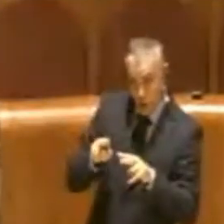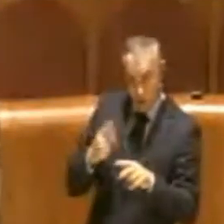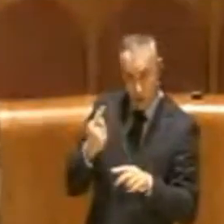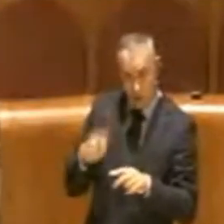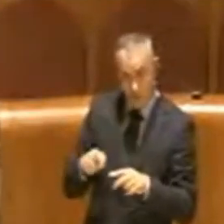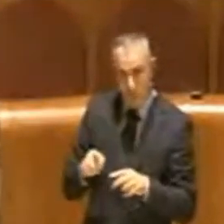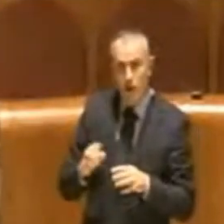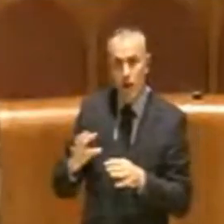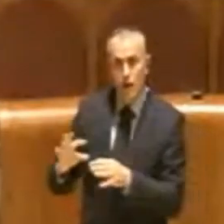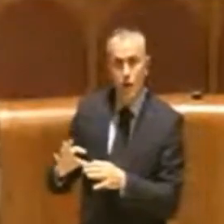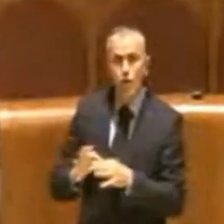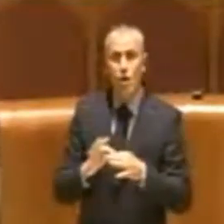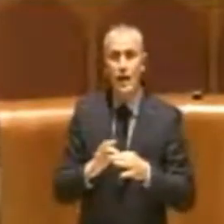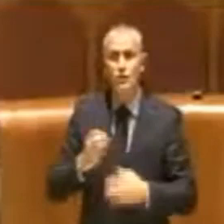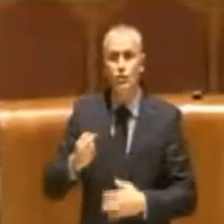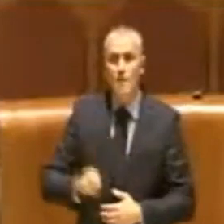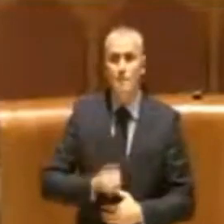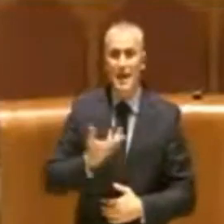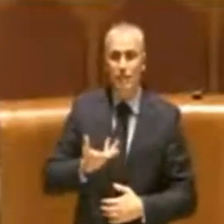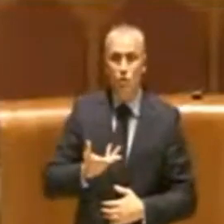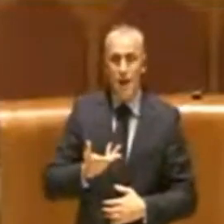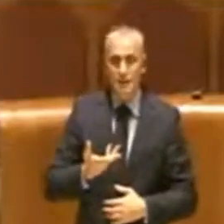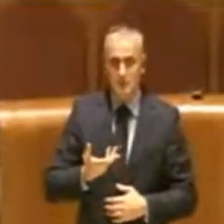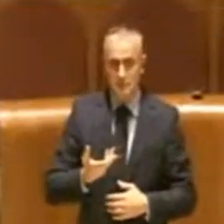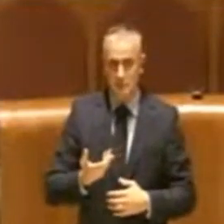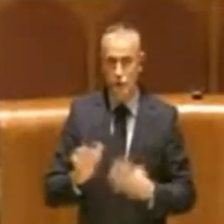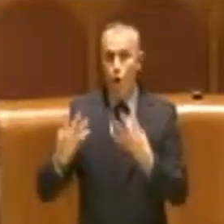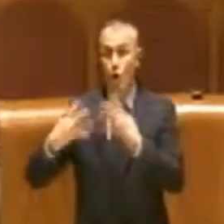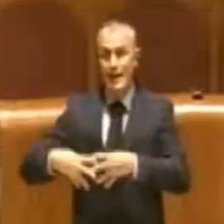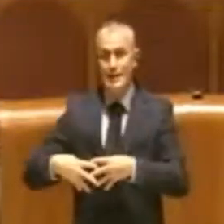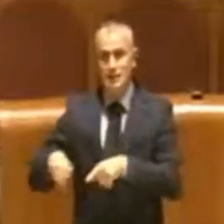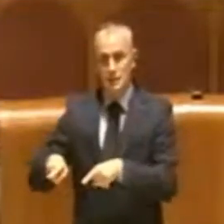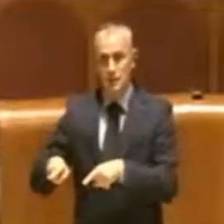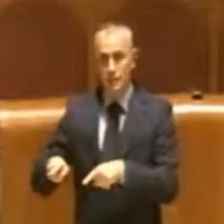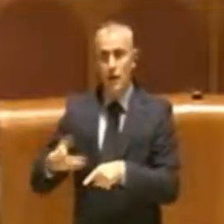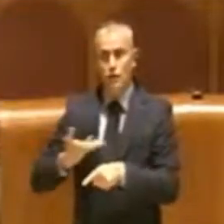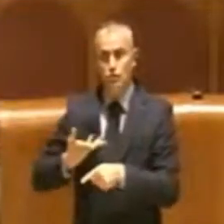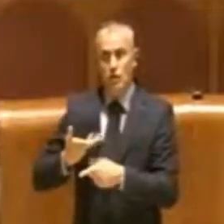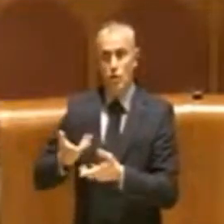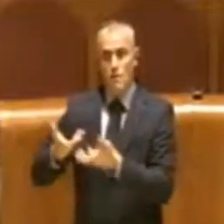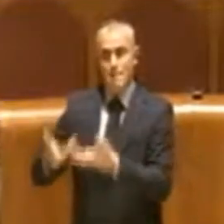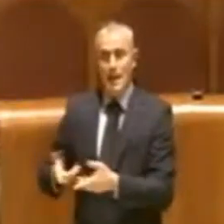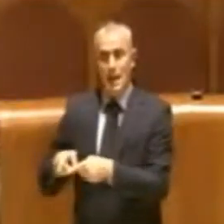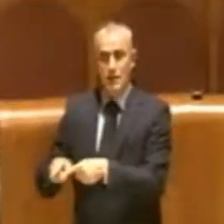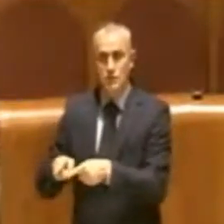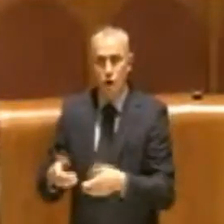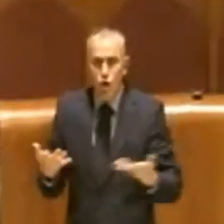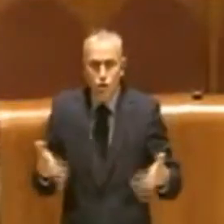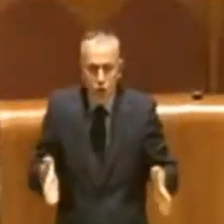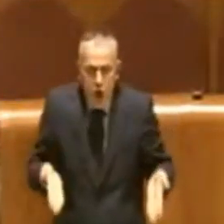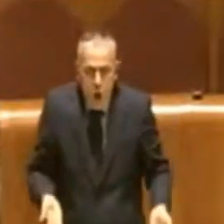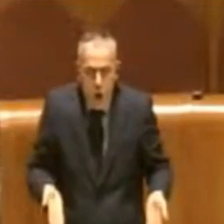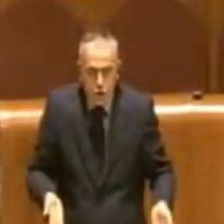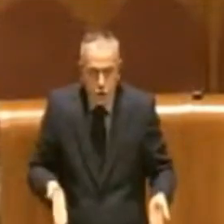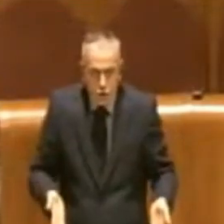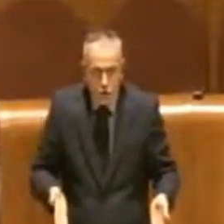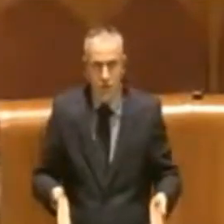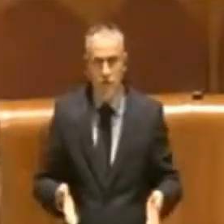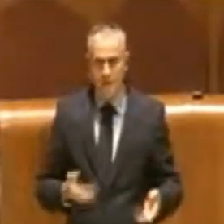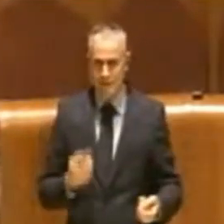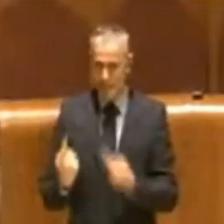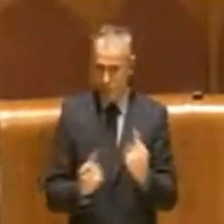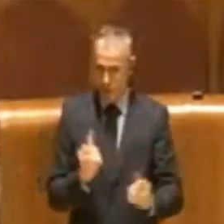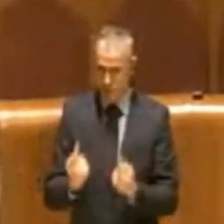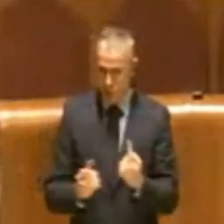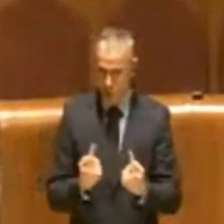sulla performance organizzativa, quindi ha un peso specifico già oggi su quella che è poi di